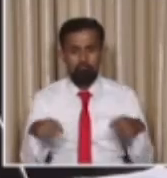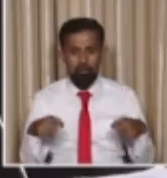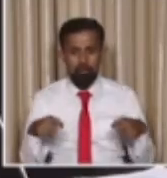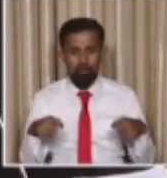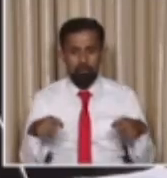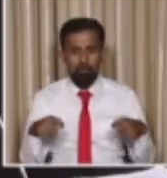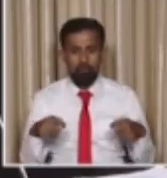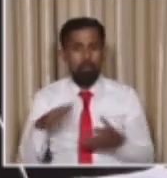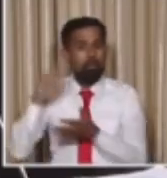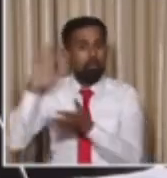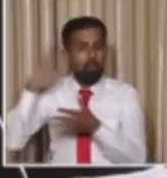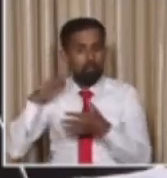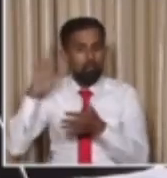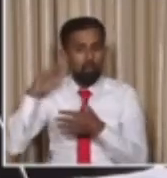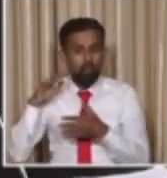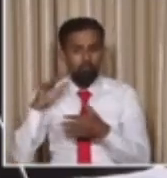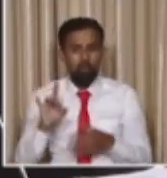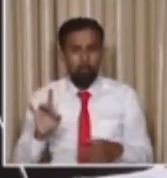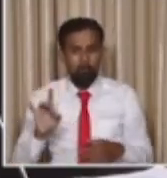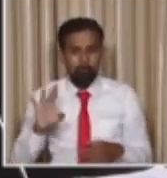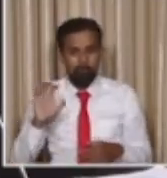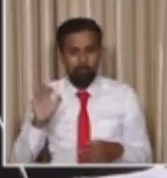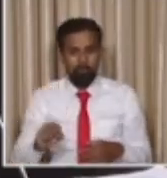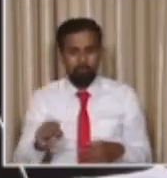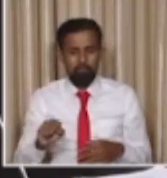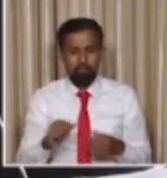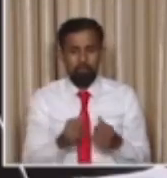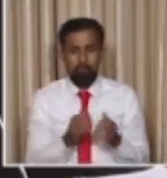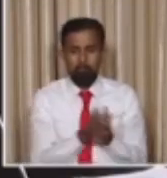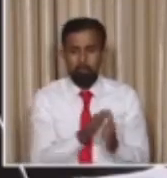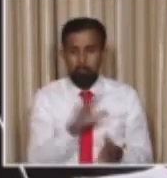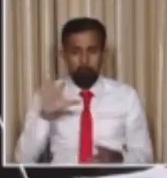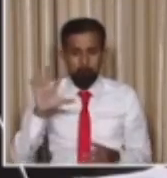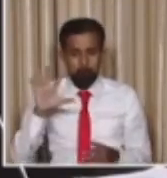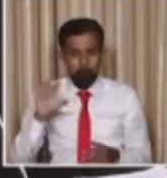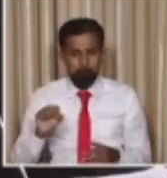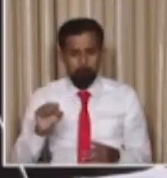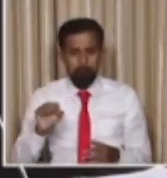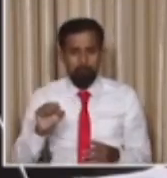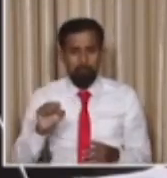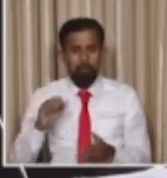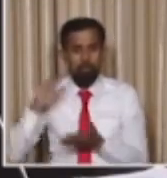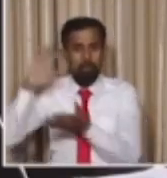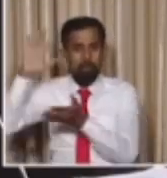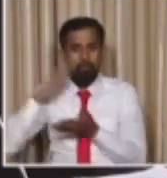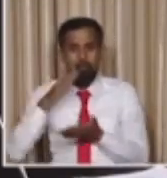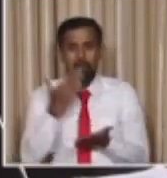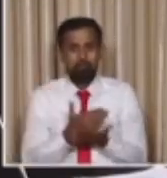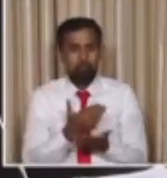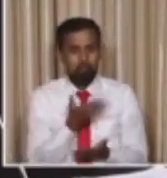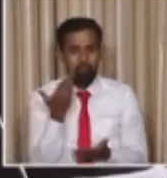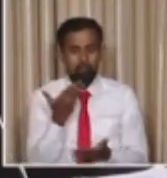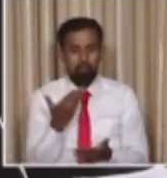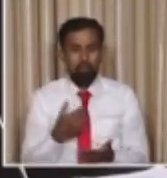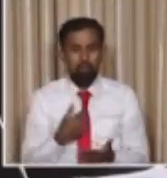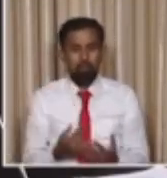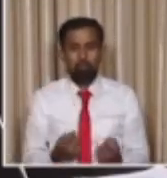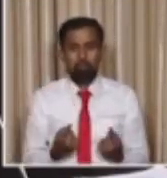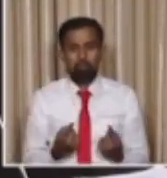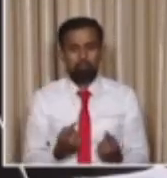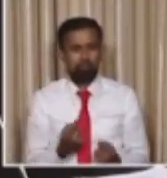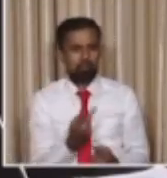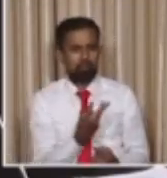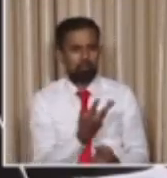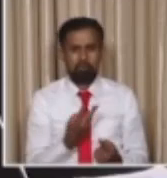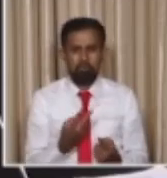ඒ වගේම මේ ගෙන්නන ඖෂධ 15,000න් 5,000ක් පමණ අපට නොගෙන්වා ඉන්න පුළුවන්. හැබැයි ඒක මේ අපේ ඕනකමට දෙතුන් දෙනෙකුට